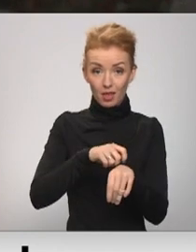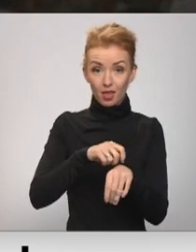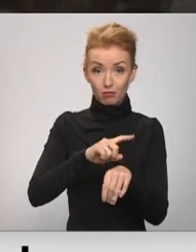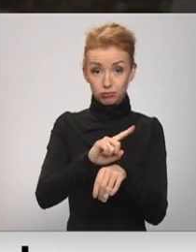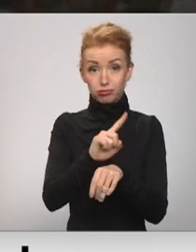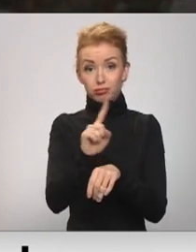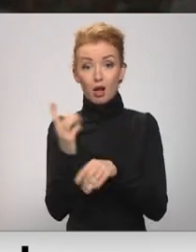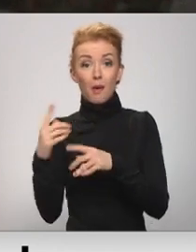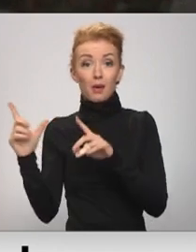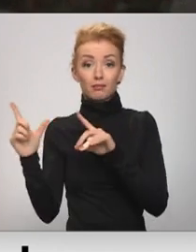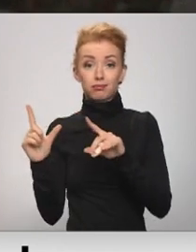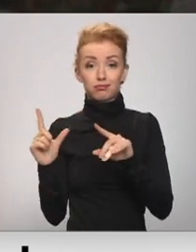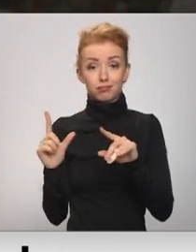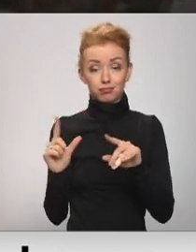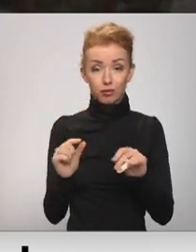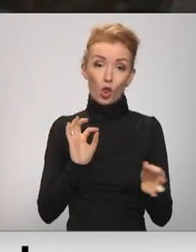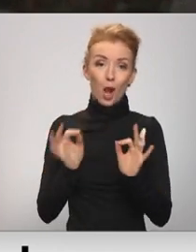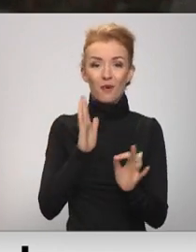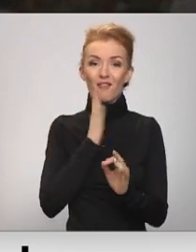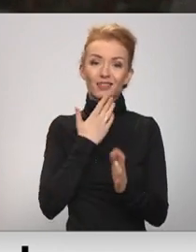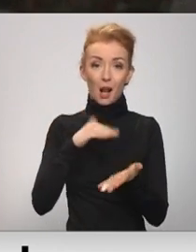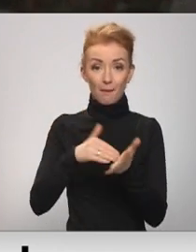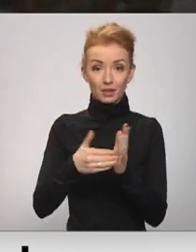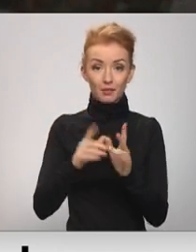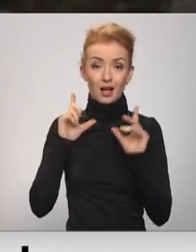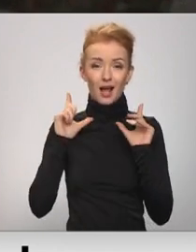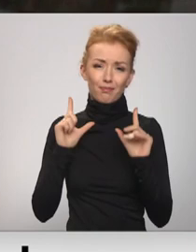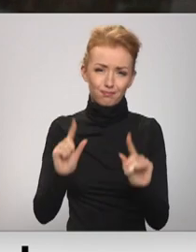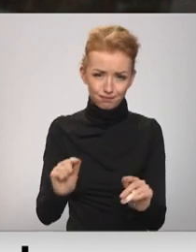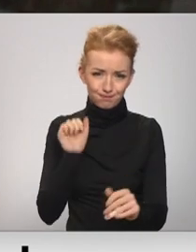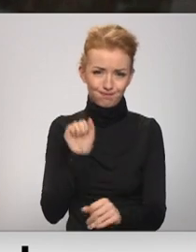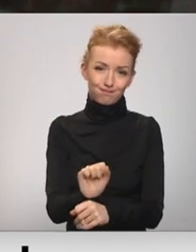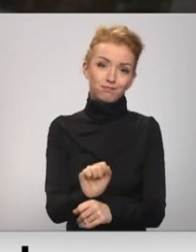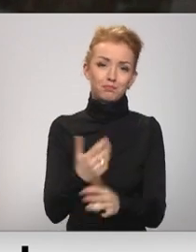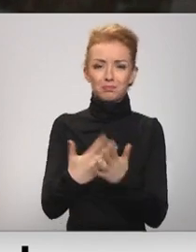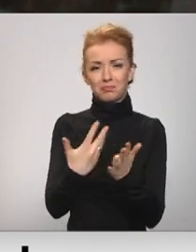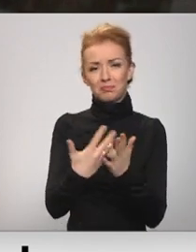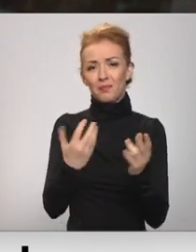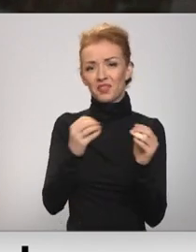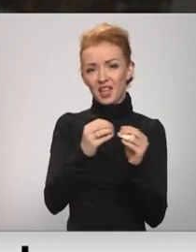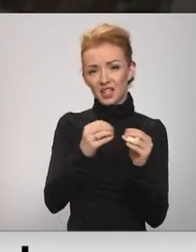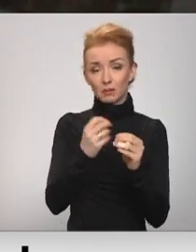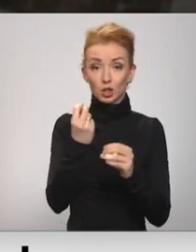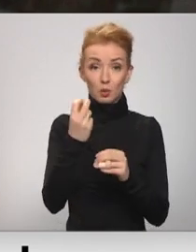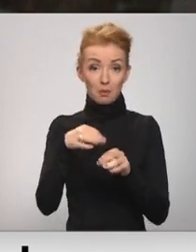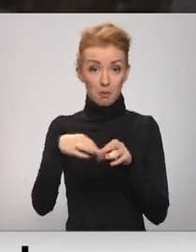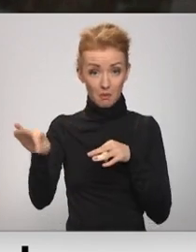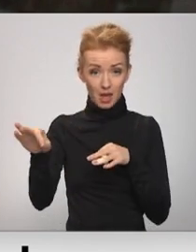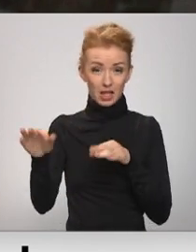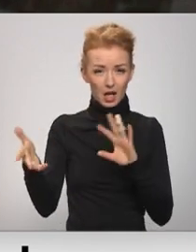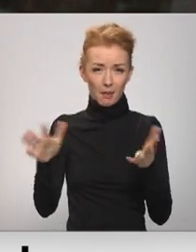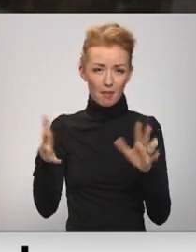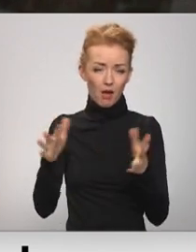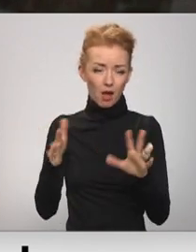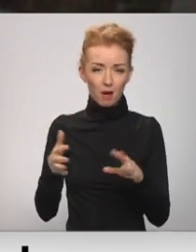varam nobremzēt, nu, normālās vasaras apstākļos varam tur nobremzēt, nezinu, 10-12 metros, es, man liekas, kaut kas tāds